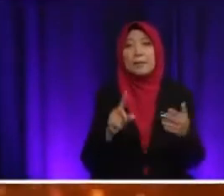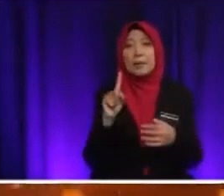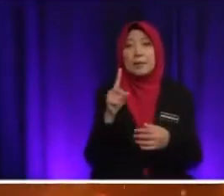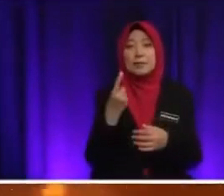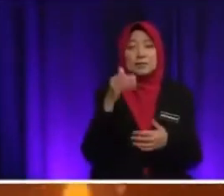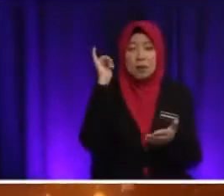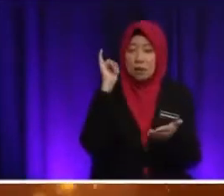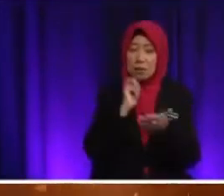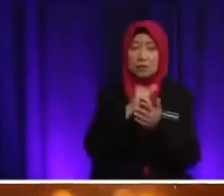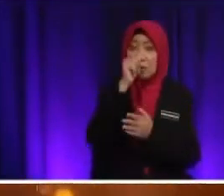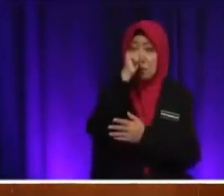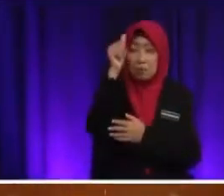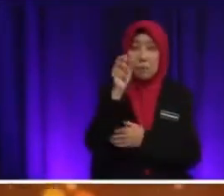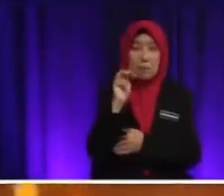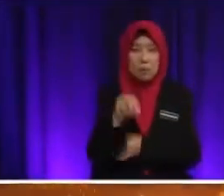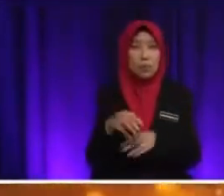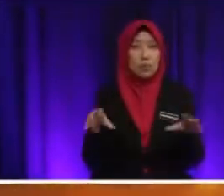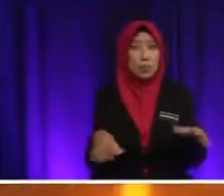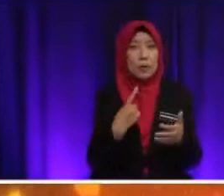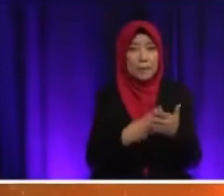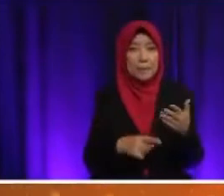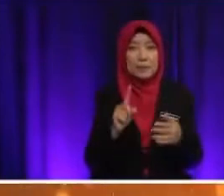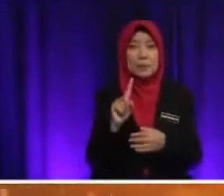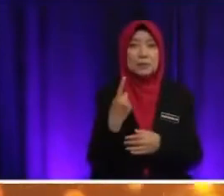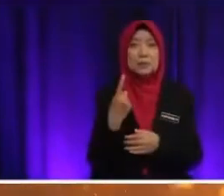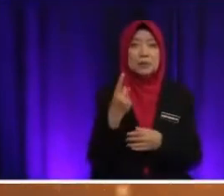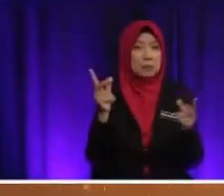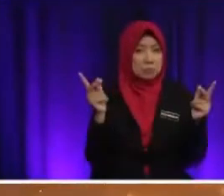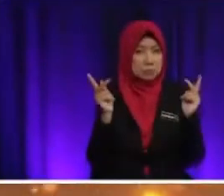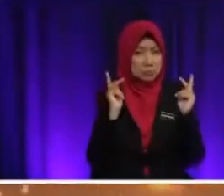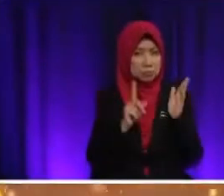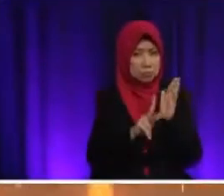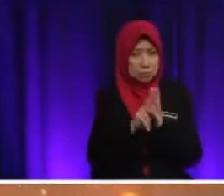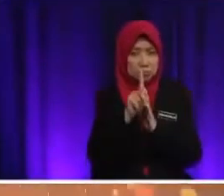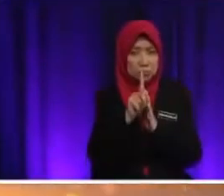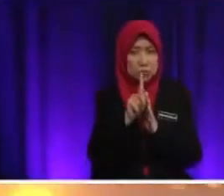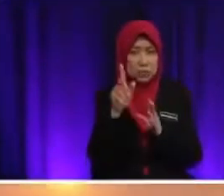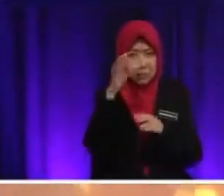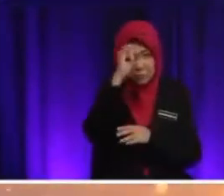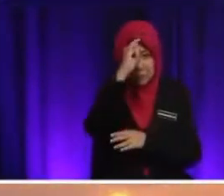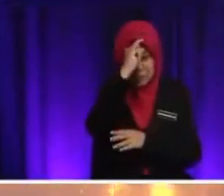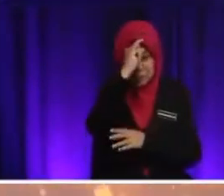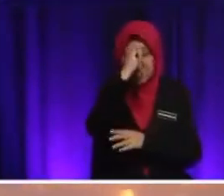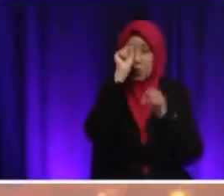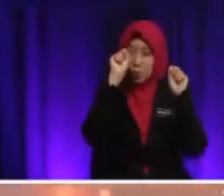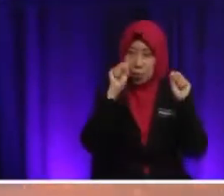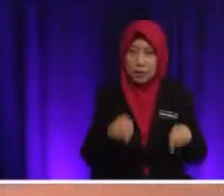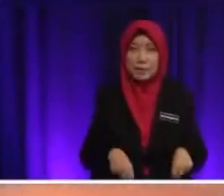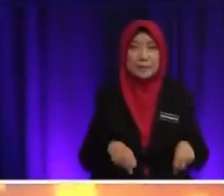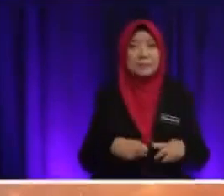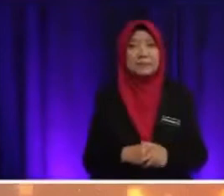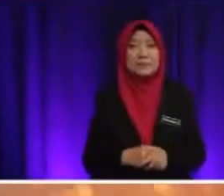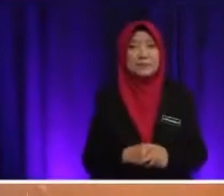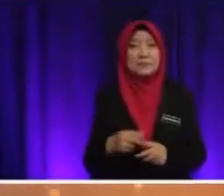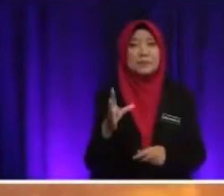Allah boleh berbuat apa saja. Kuat iman ke tidak? Tingkat iman ke tidak? Tingkatkan iman. Boleh juga. Kan? Dan juga